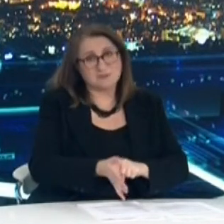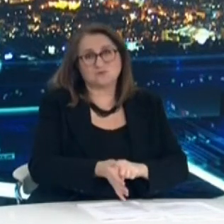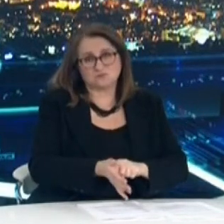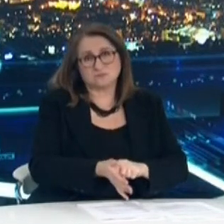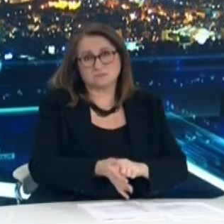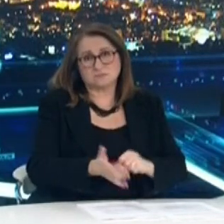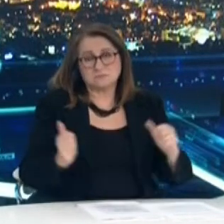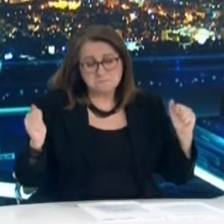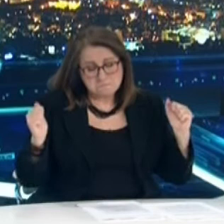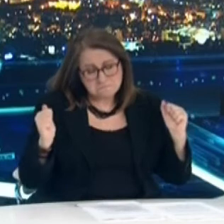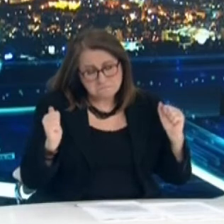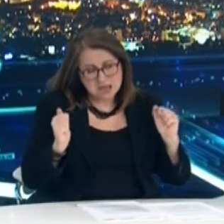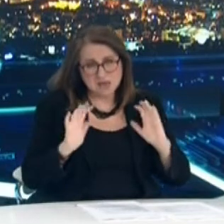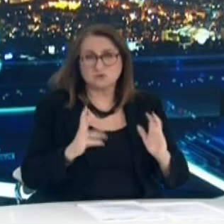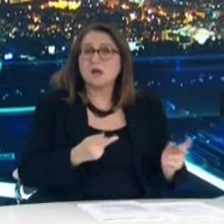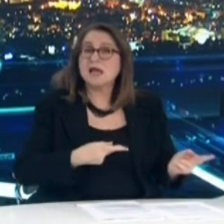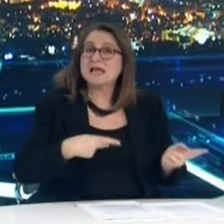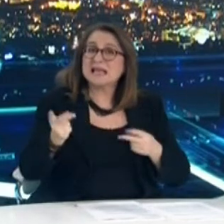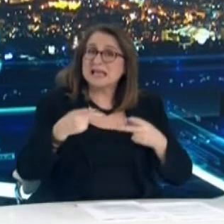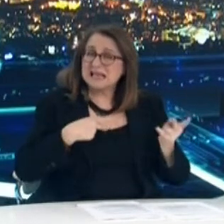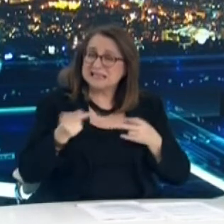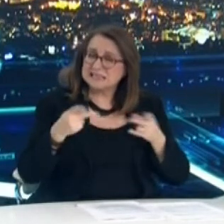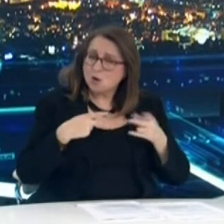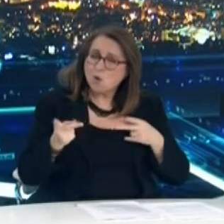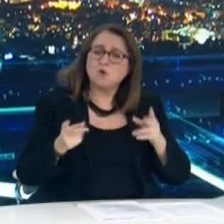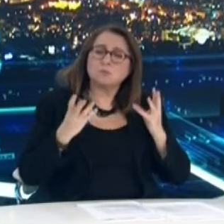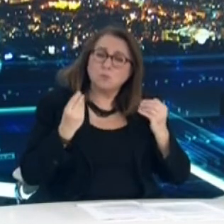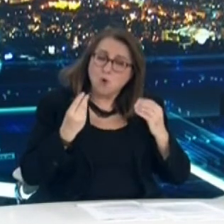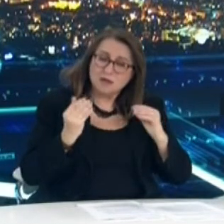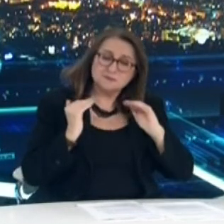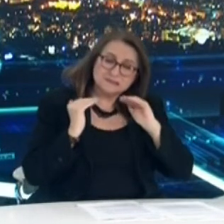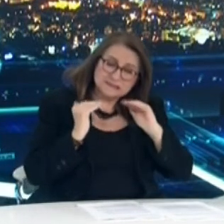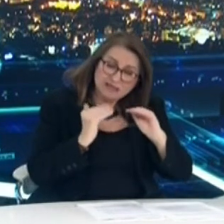εισαγωγών σταθερός μεν, αλλά σε υψηλά επίπεδα δε. Και αυτό